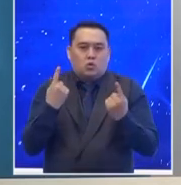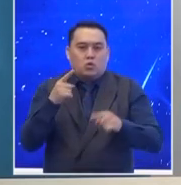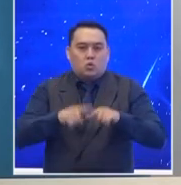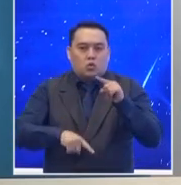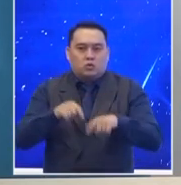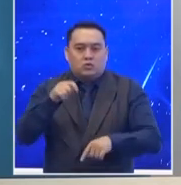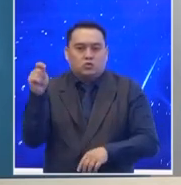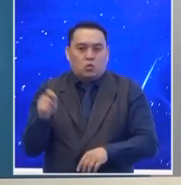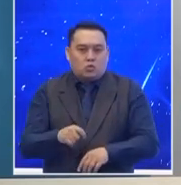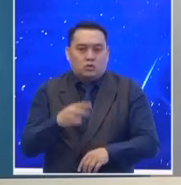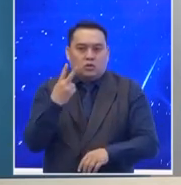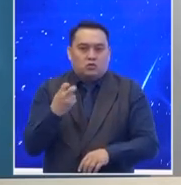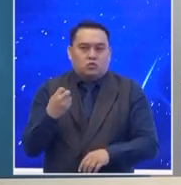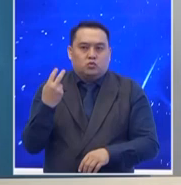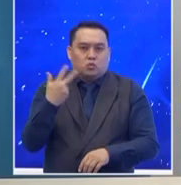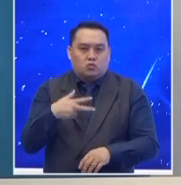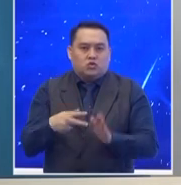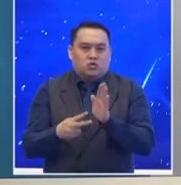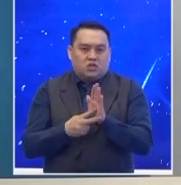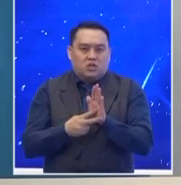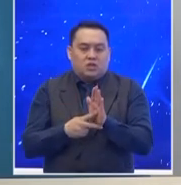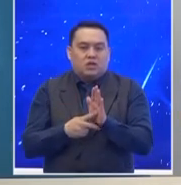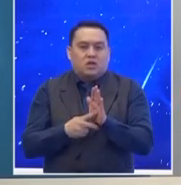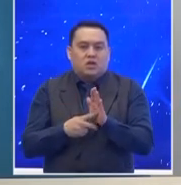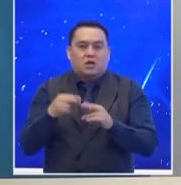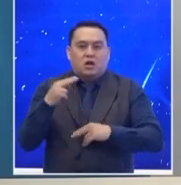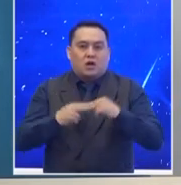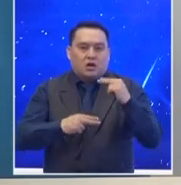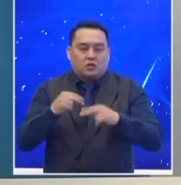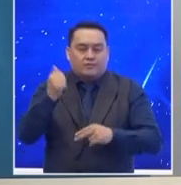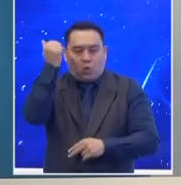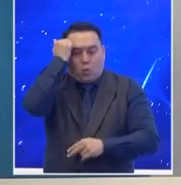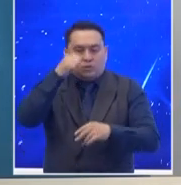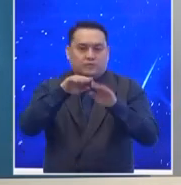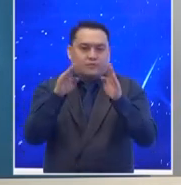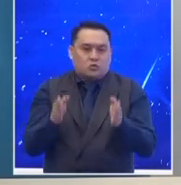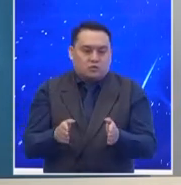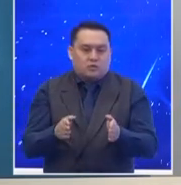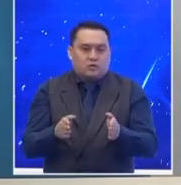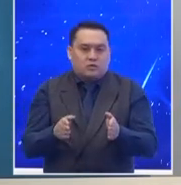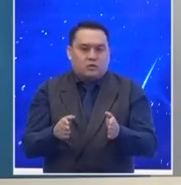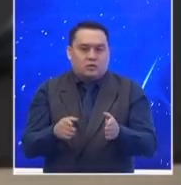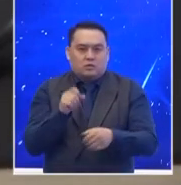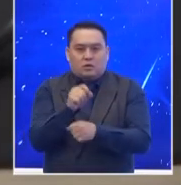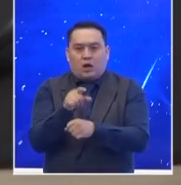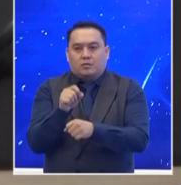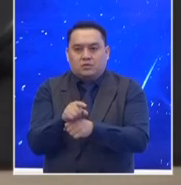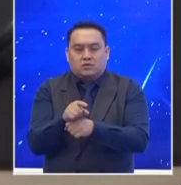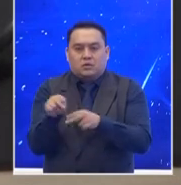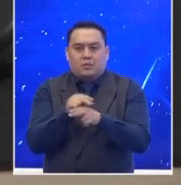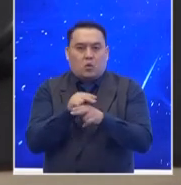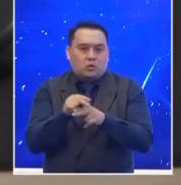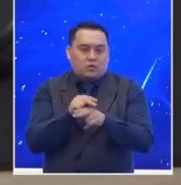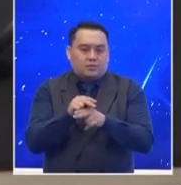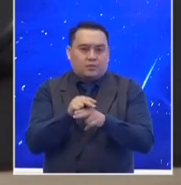соғысына арналған ескерткіштер 237. Сол 237 ескерткішті енді біз аудандарға жаңағы тапсырыс беріп, ақау актерін